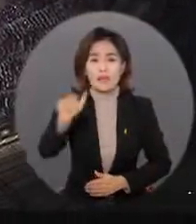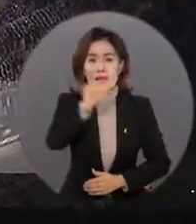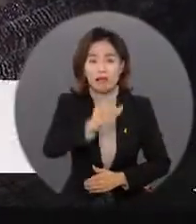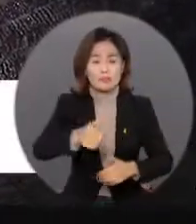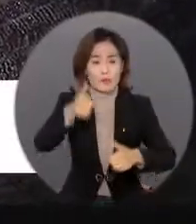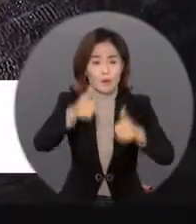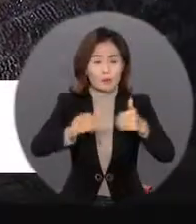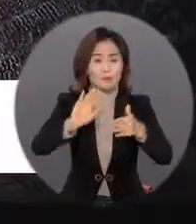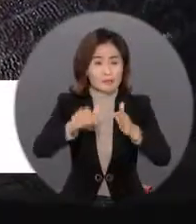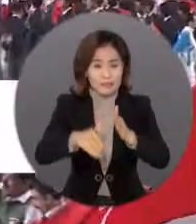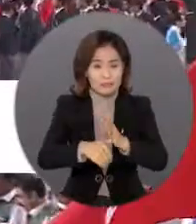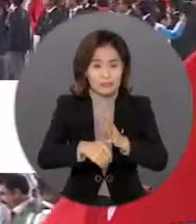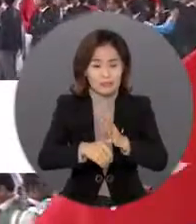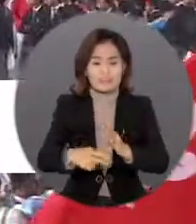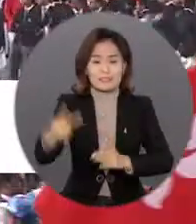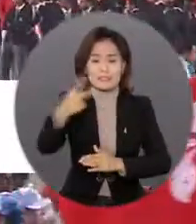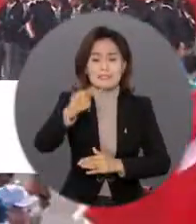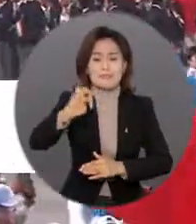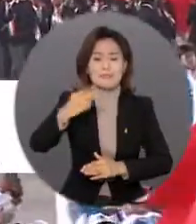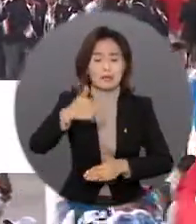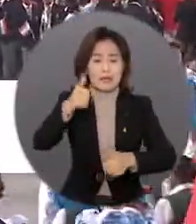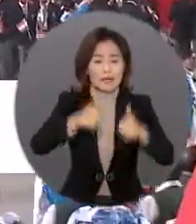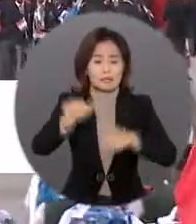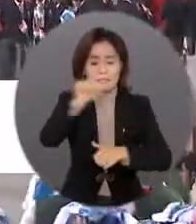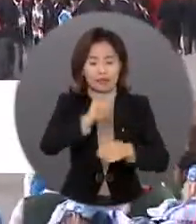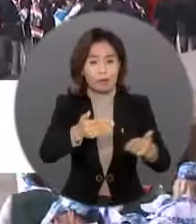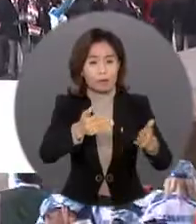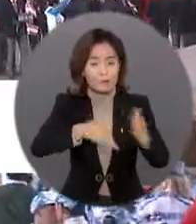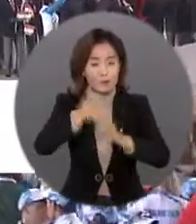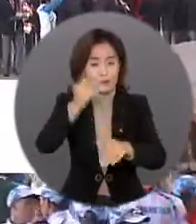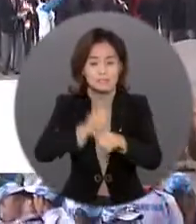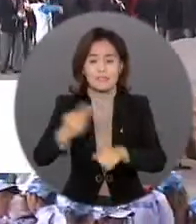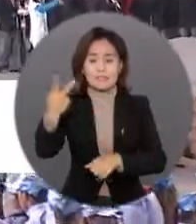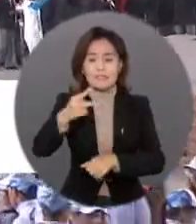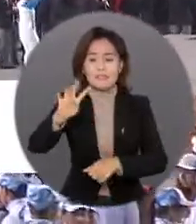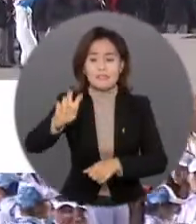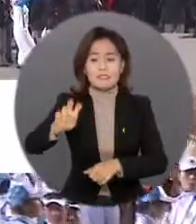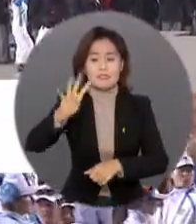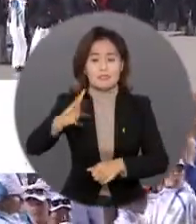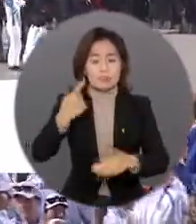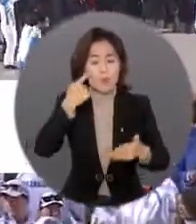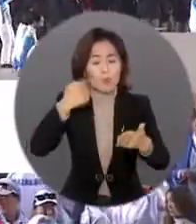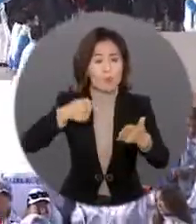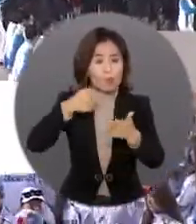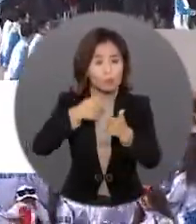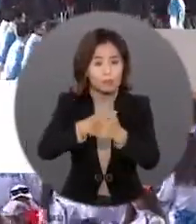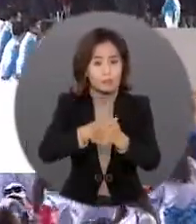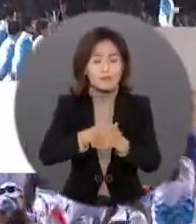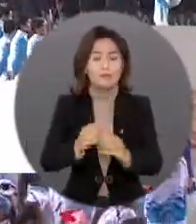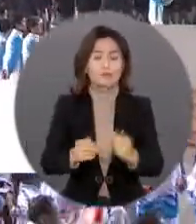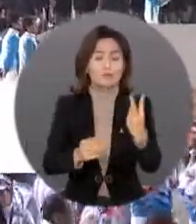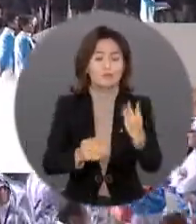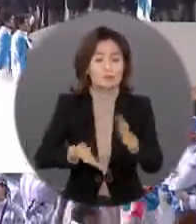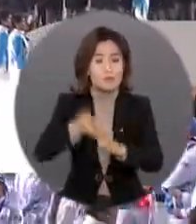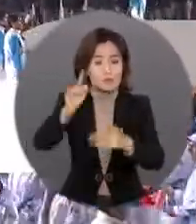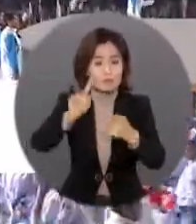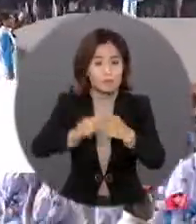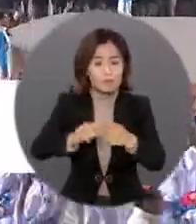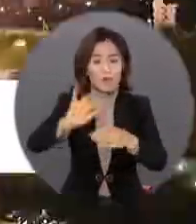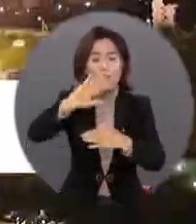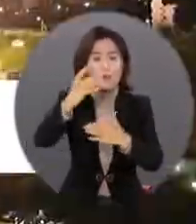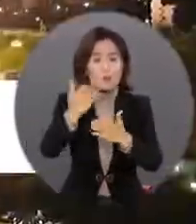아시아올림픽 평의회는 2038년 아시안게임 개최 도시를 2024년에 확정할 예정입니다. 두 도시는